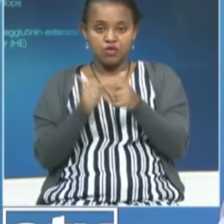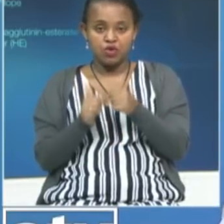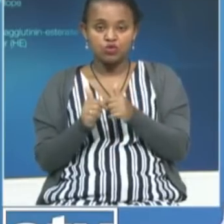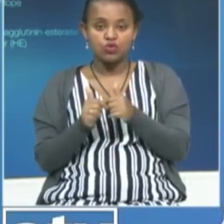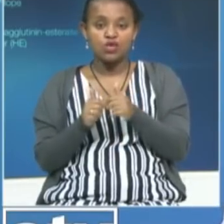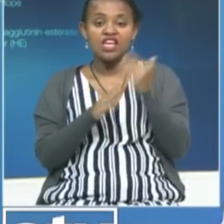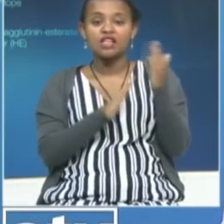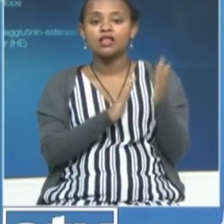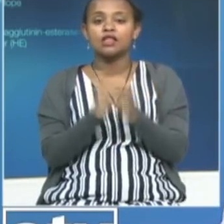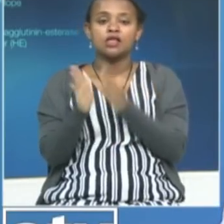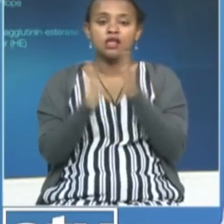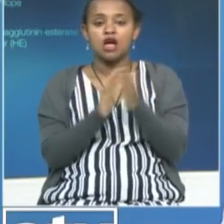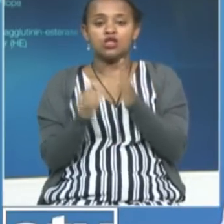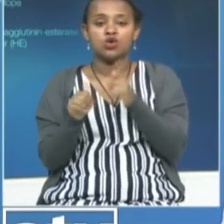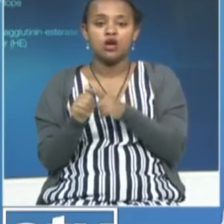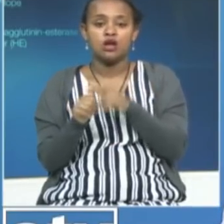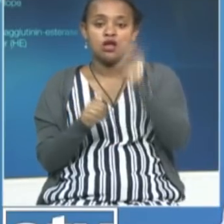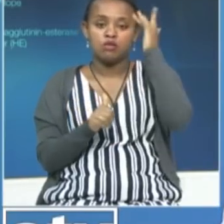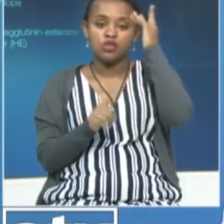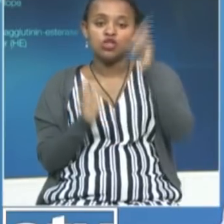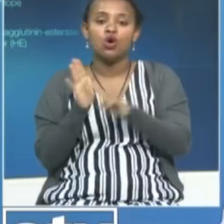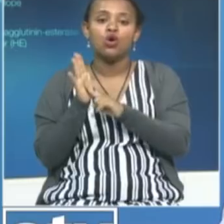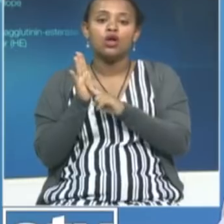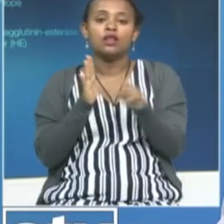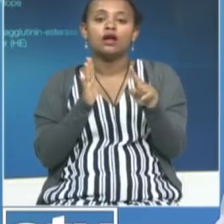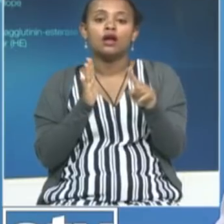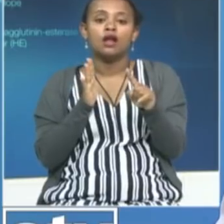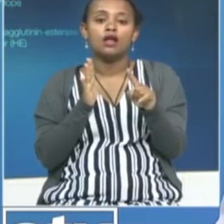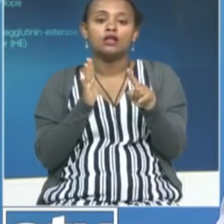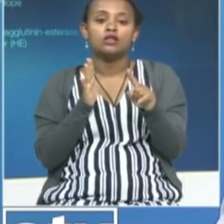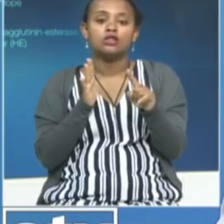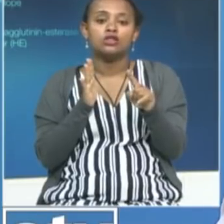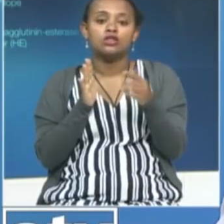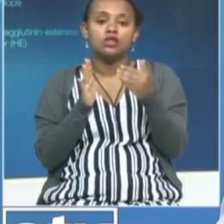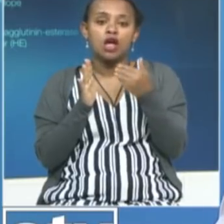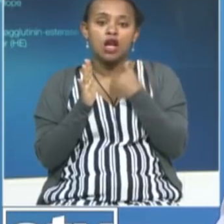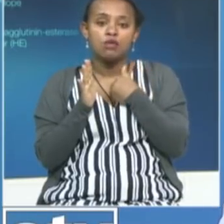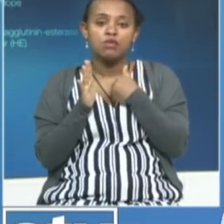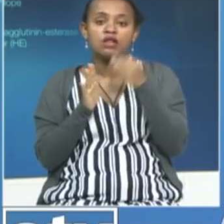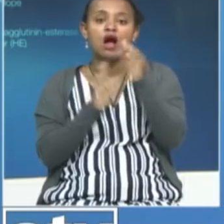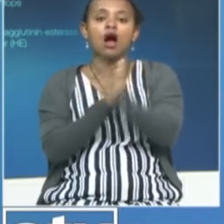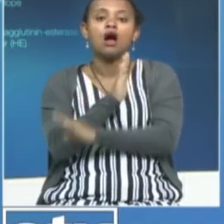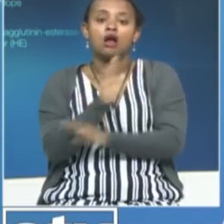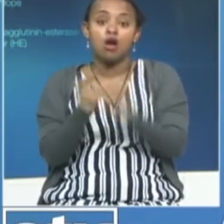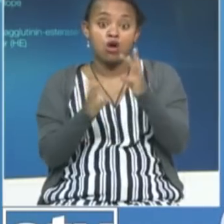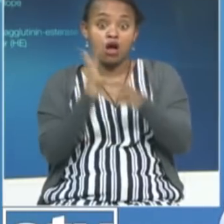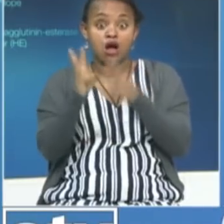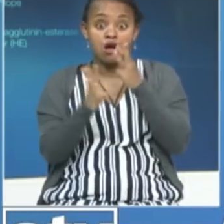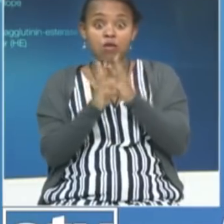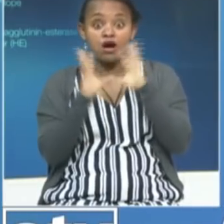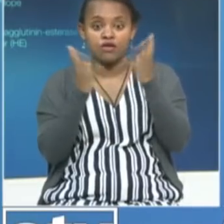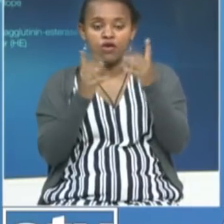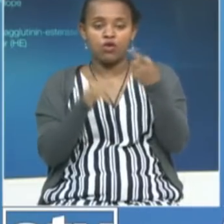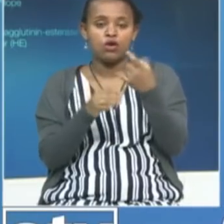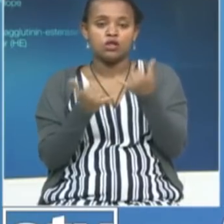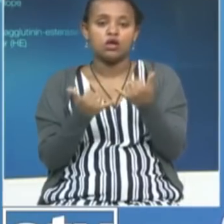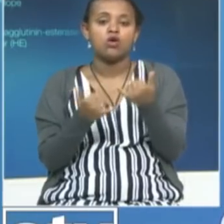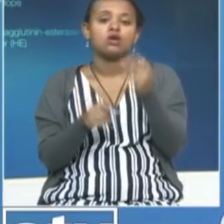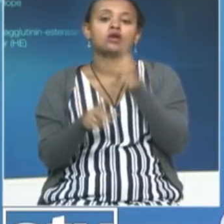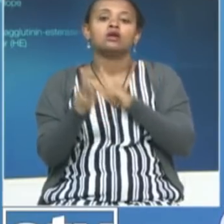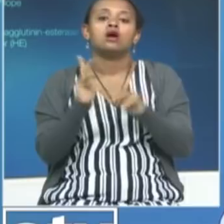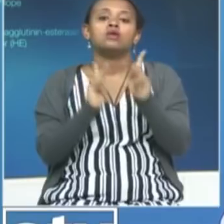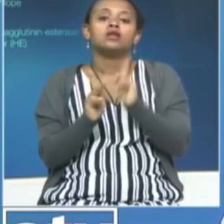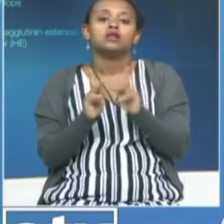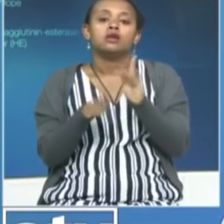እንደዛ የተዘጋጀው አንደኛ በሽታው ተጋላጭ በሽታው ያለበት ሀገር እንግዲህ አሁን ላይ ዓለም አቀፋዊ ሆኗል። እስካሁን ድረስ የኛ